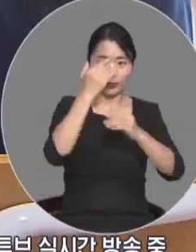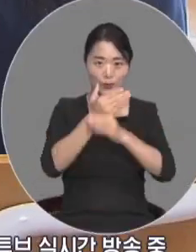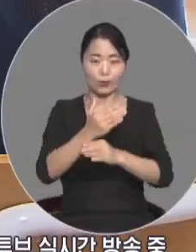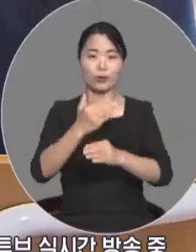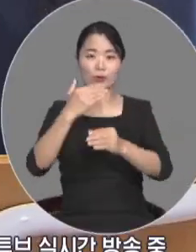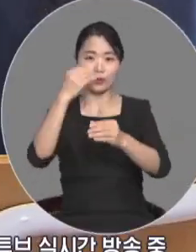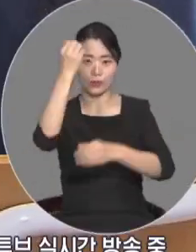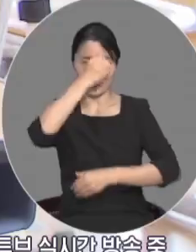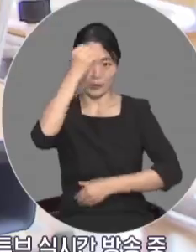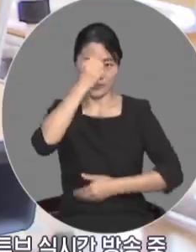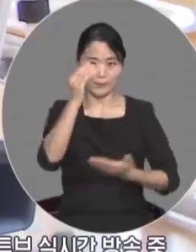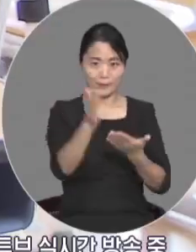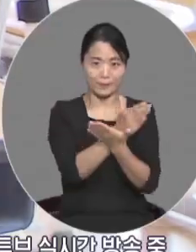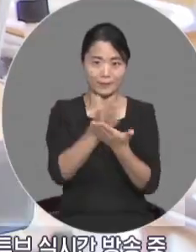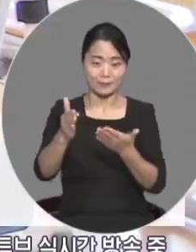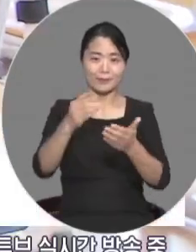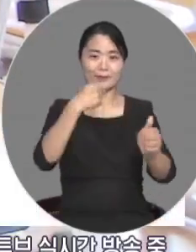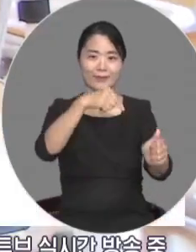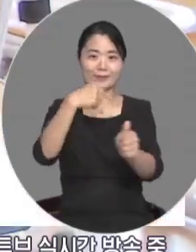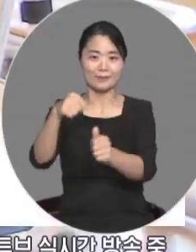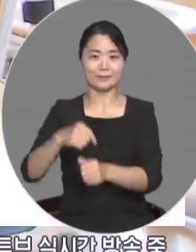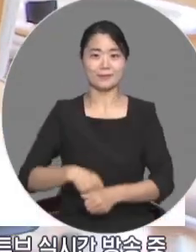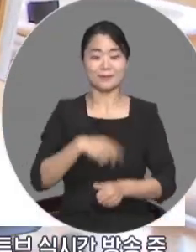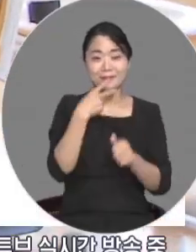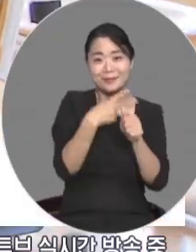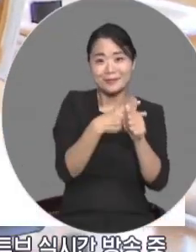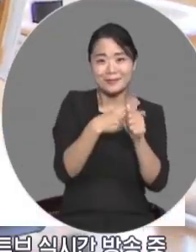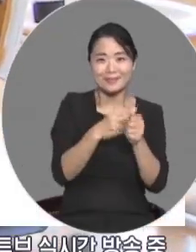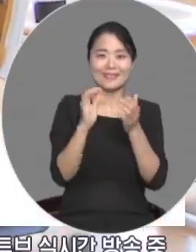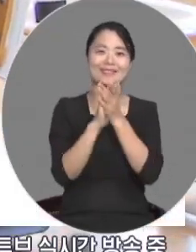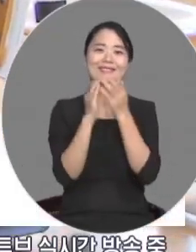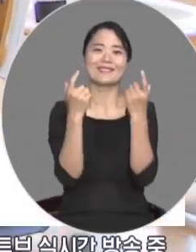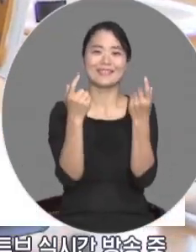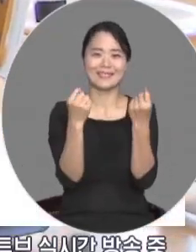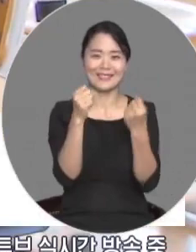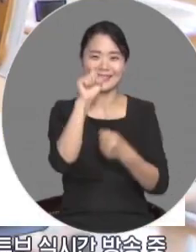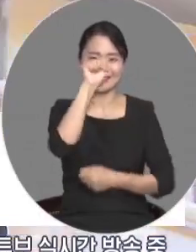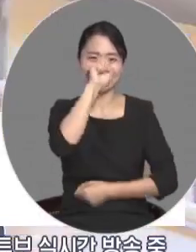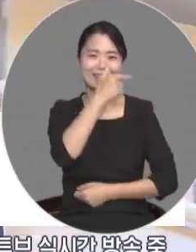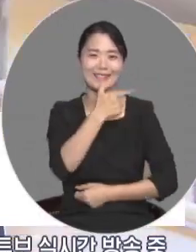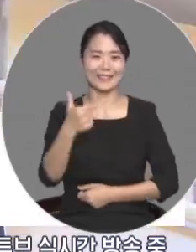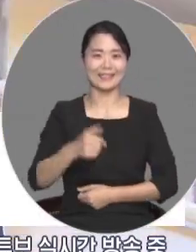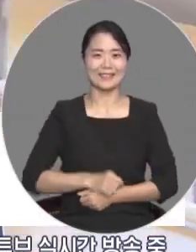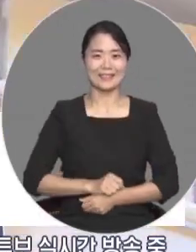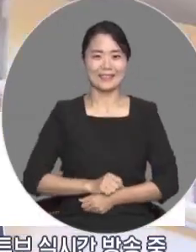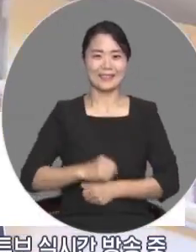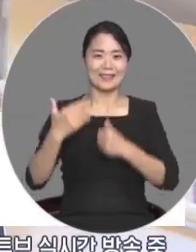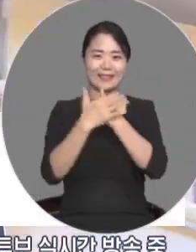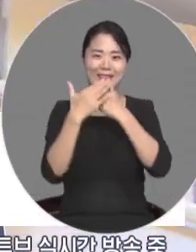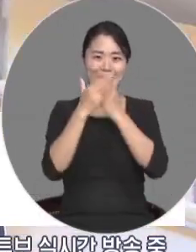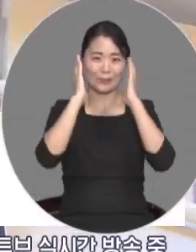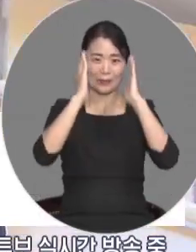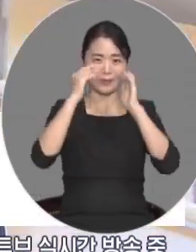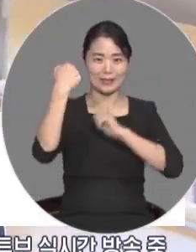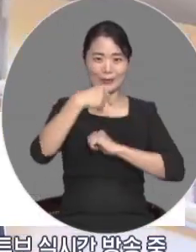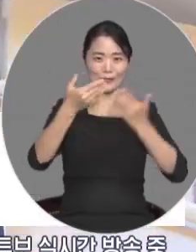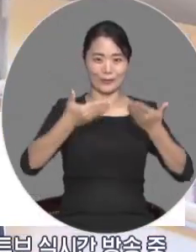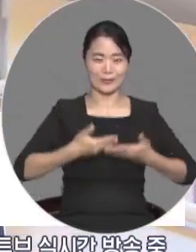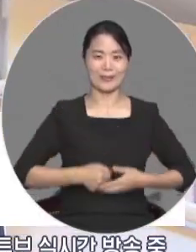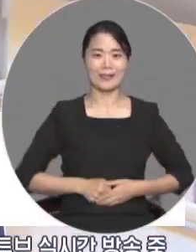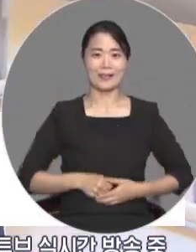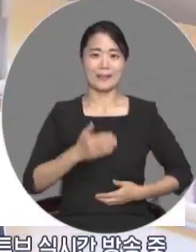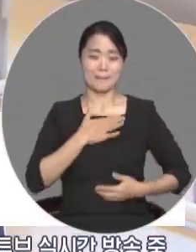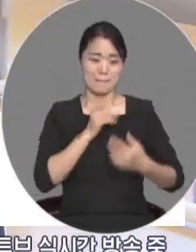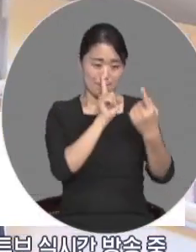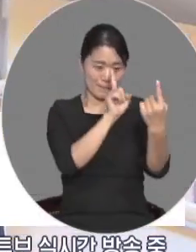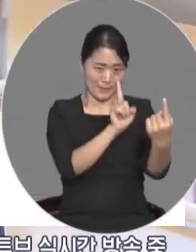겁니다. 선생님이 친구처럼 친절하게 알려주셔서 너무 좋았어요. 학생들을 마주하는 게 처음이어서 좀